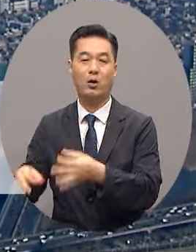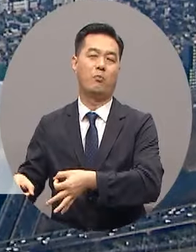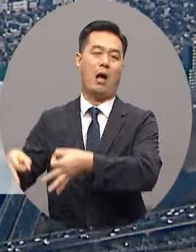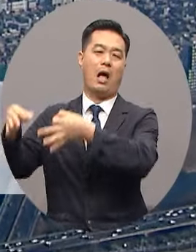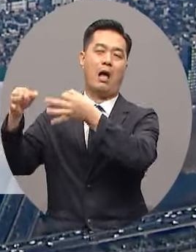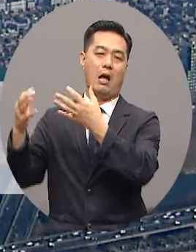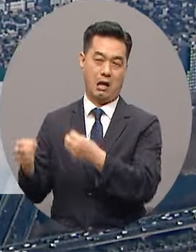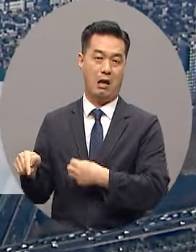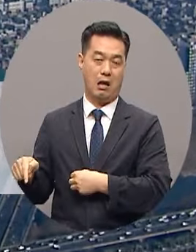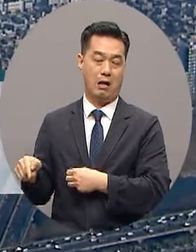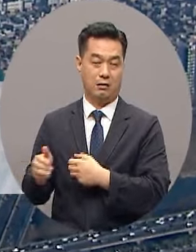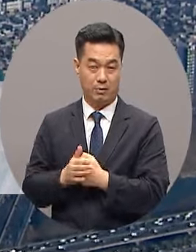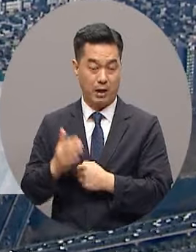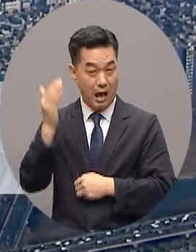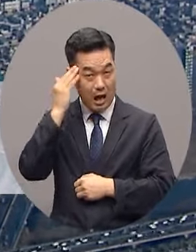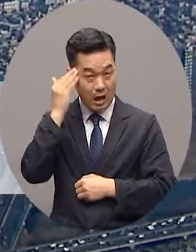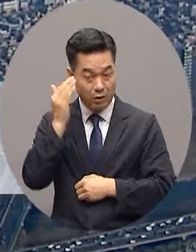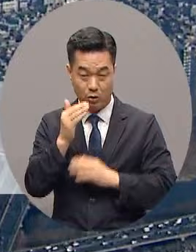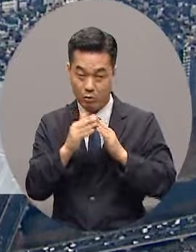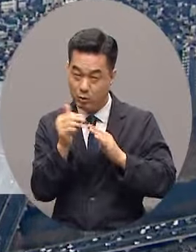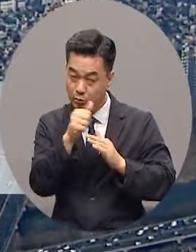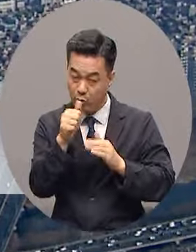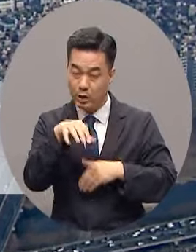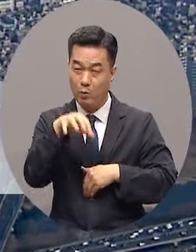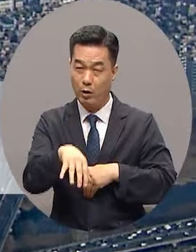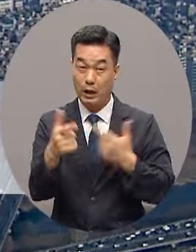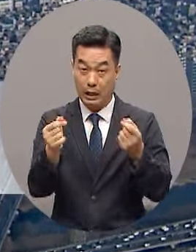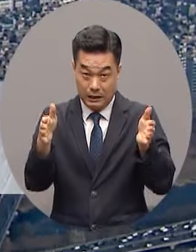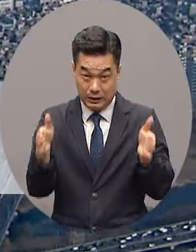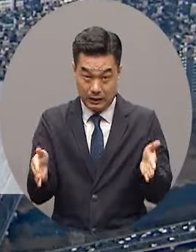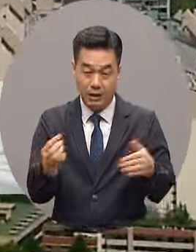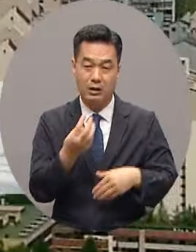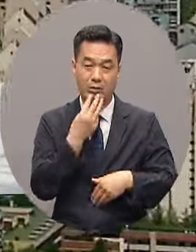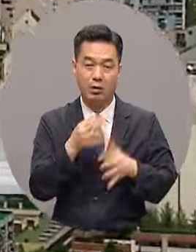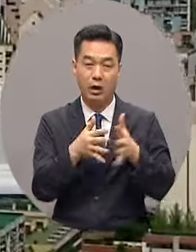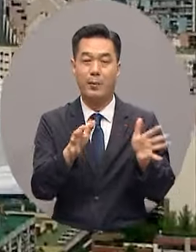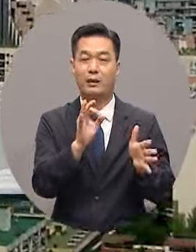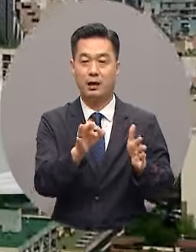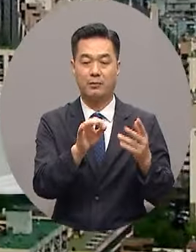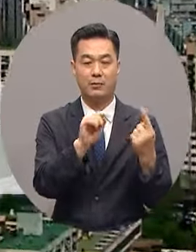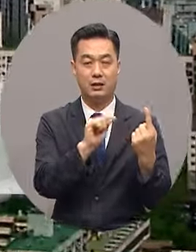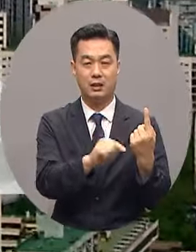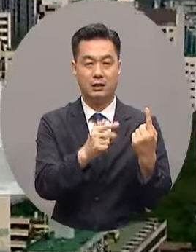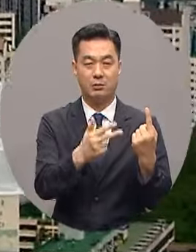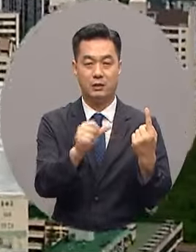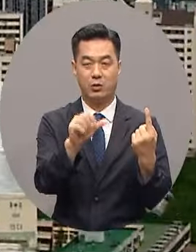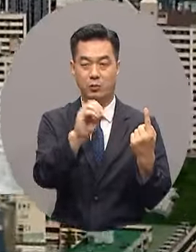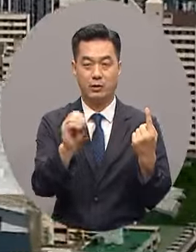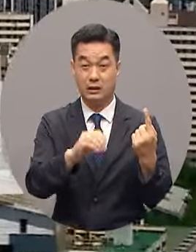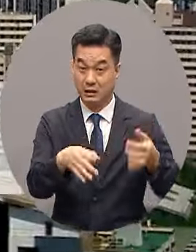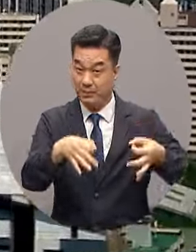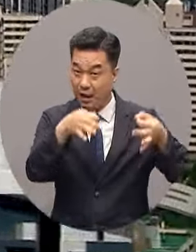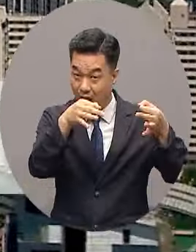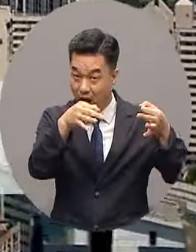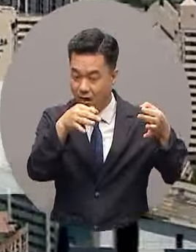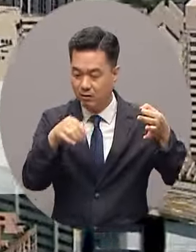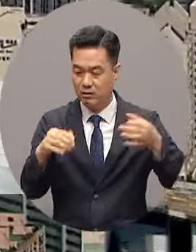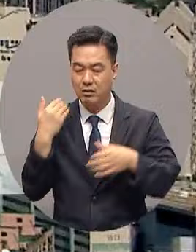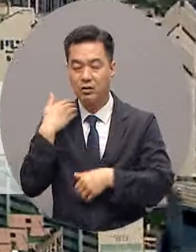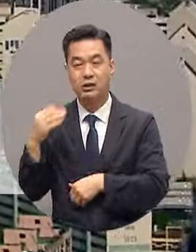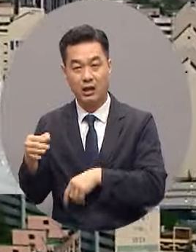상승했습니다. 한국부동산원 조사에서도 같은 기간 서울 아파트 값이 1.75% 상승한 데 비해